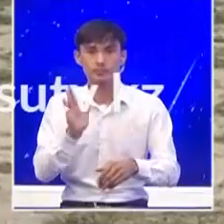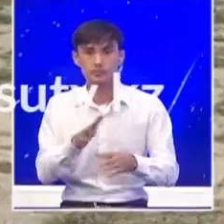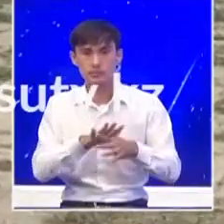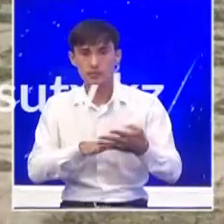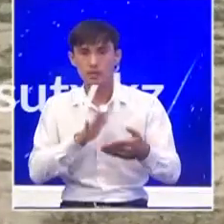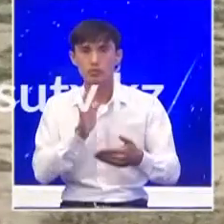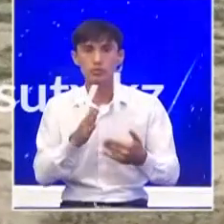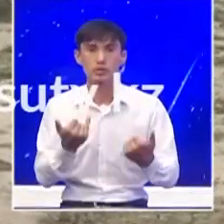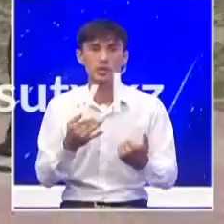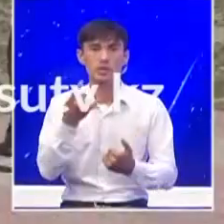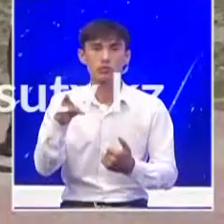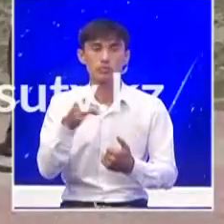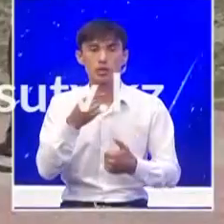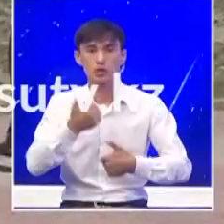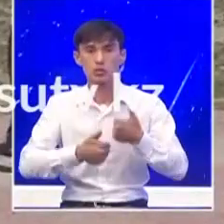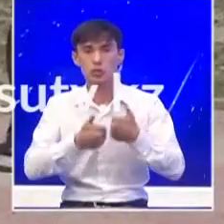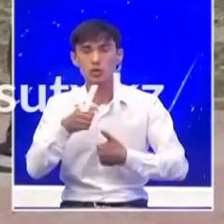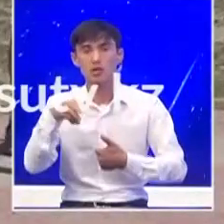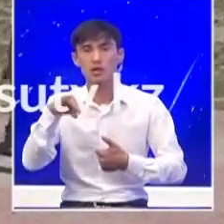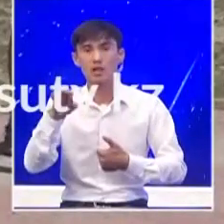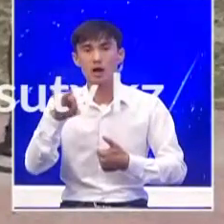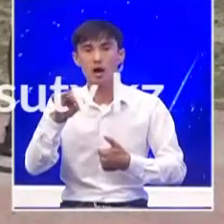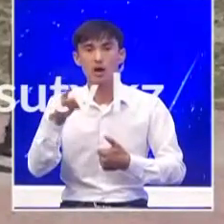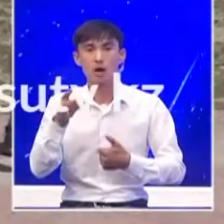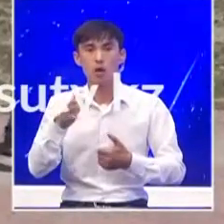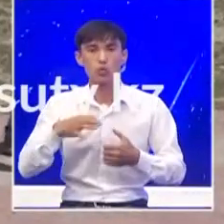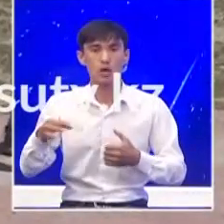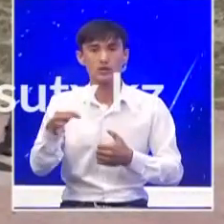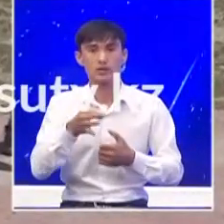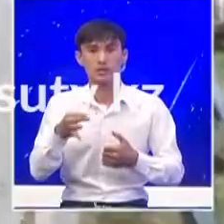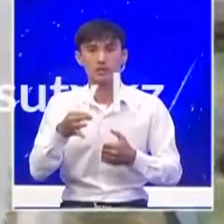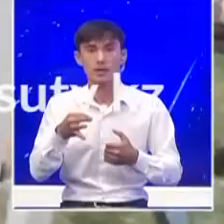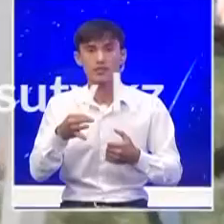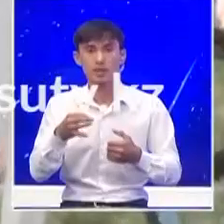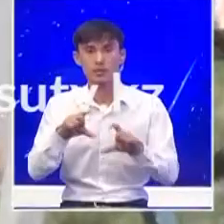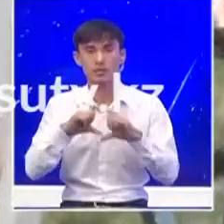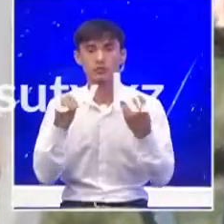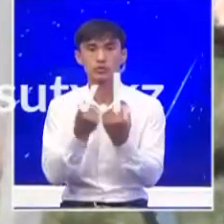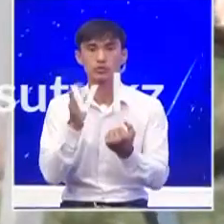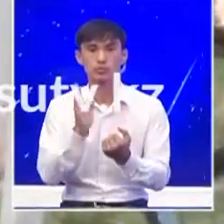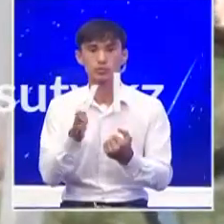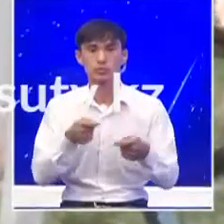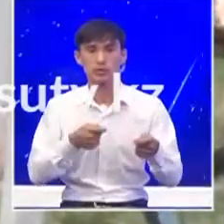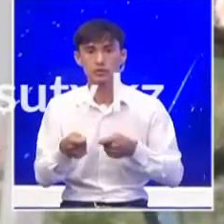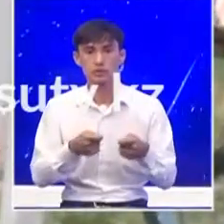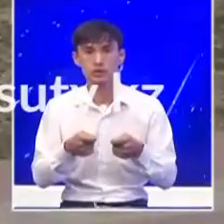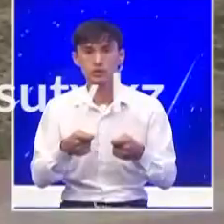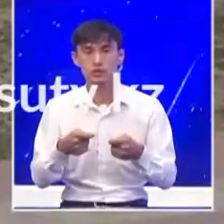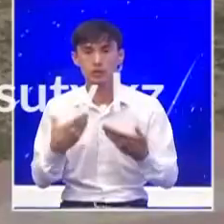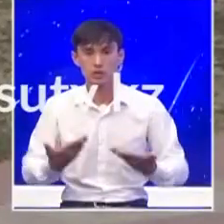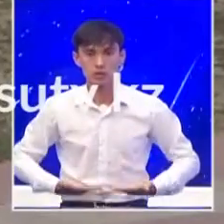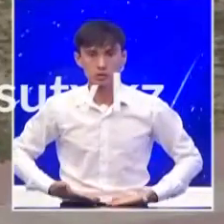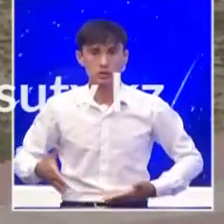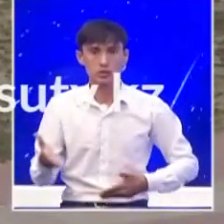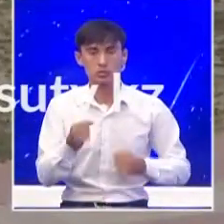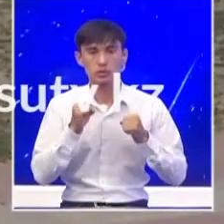біріншілігі ұйымдастырылады. Республикалық дода Талғар ауданындағы Ақбұлақ спорттық сауықтыру кешенінде өтеді. Жерлестеріміз қазір оған қызу дайындық жүргізіп